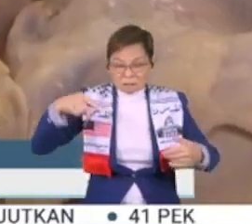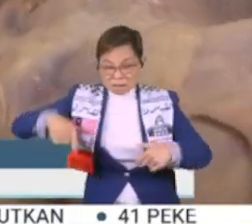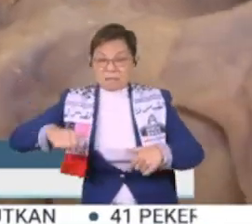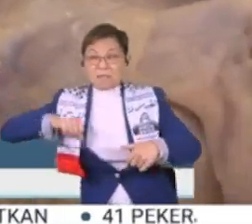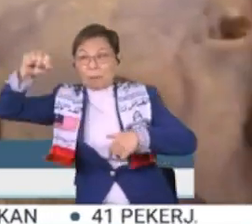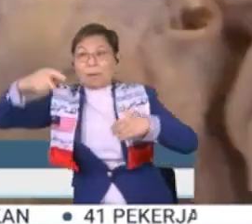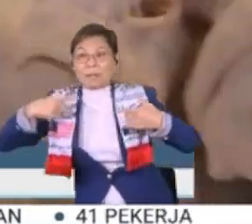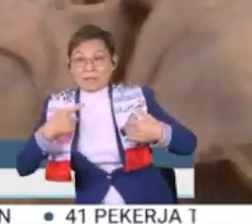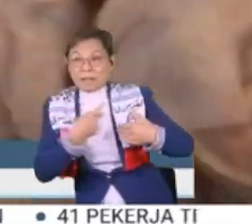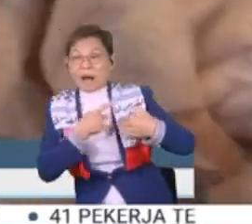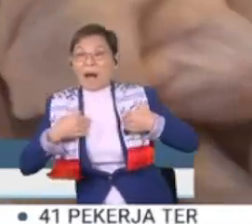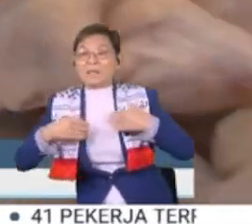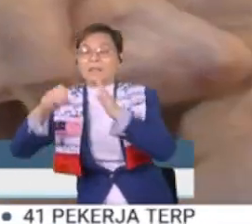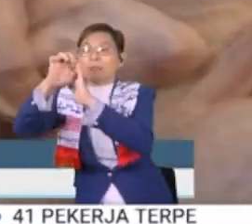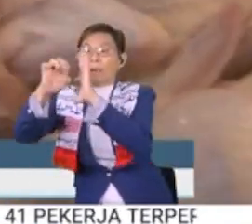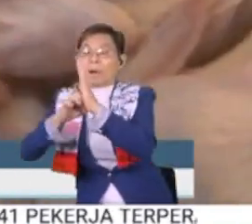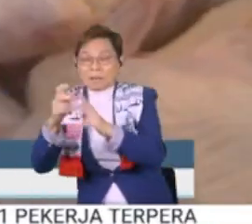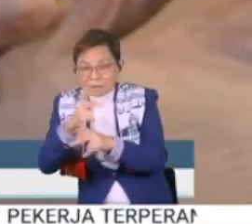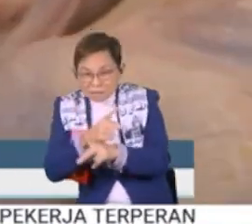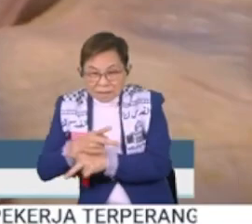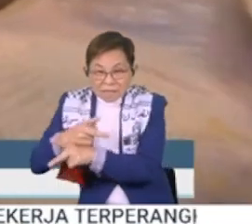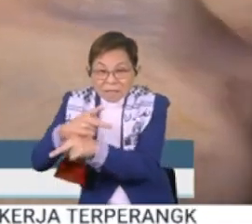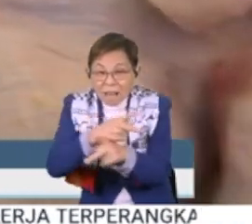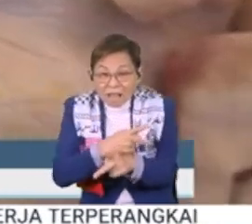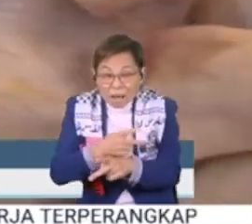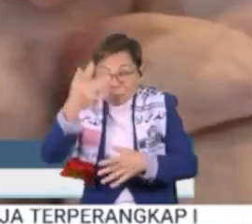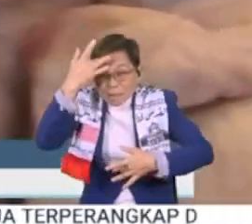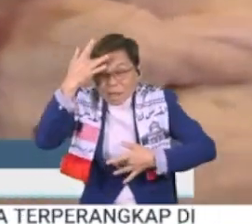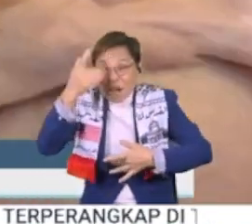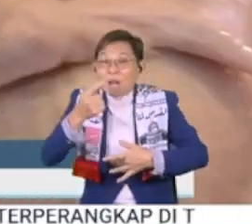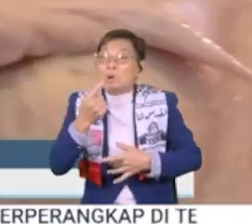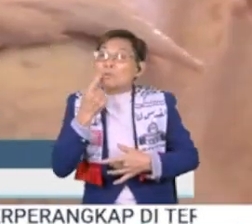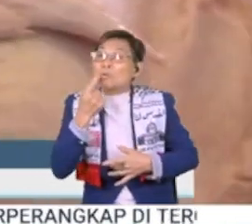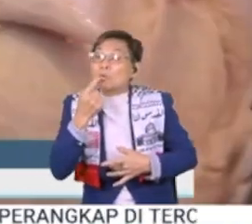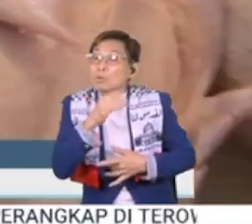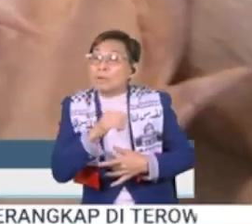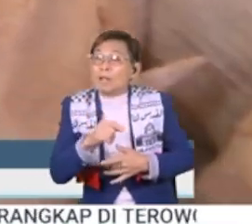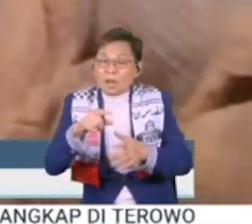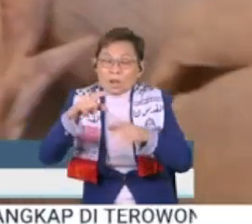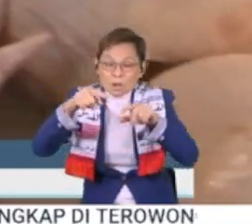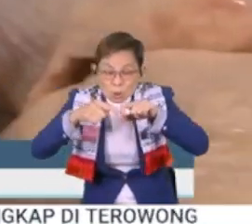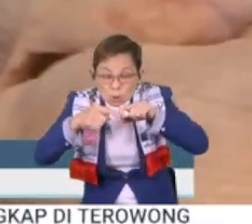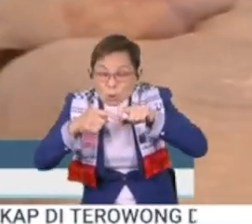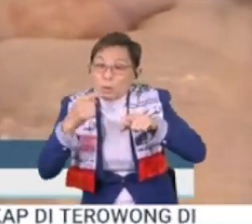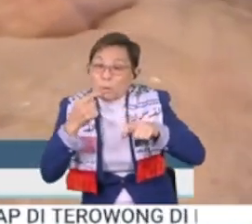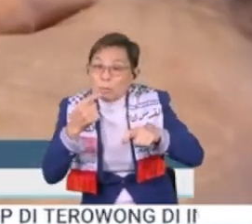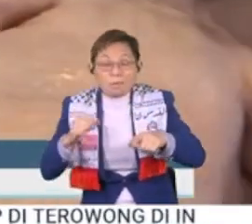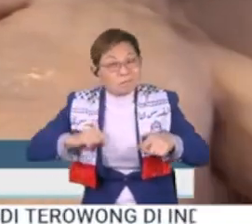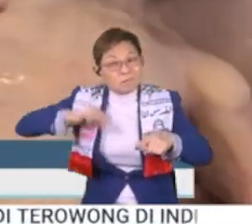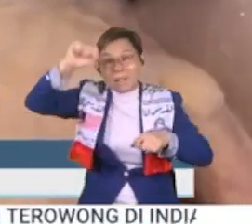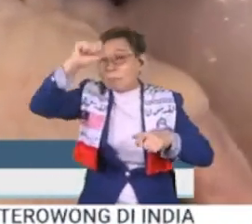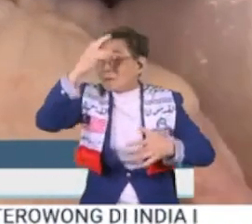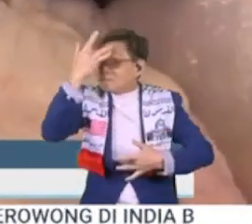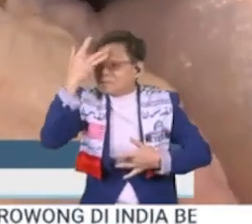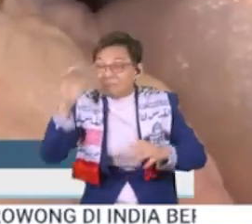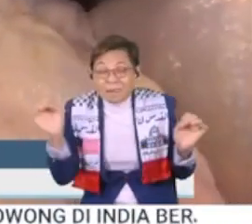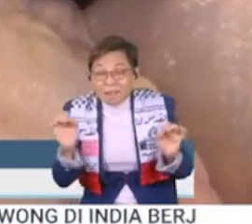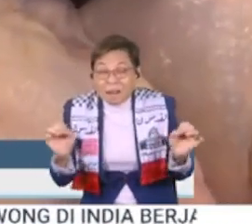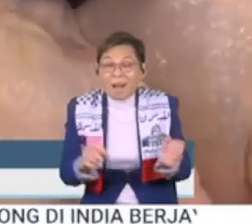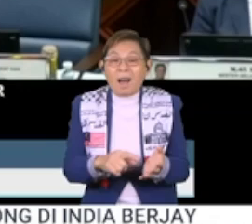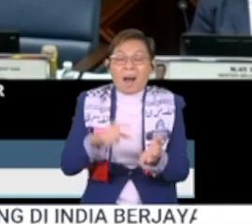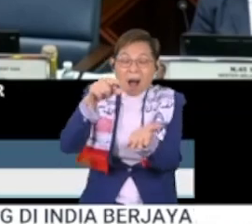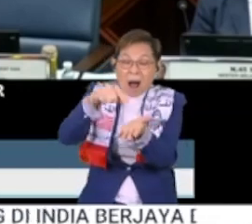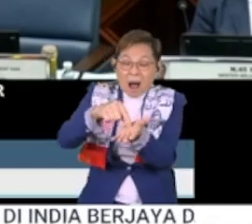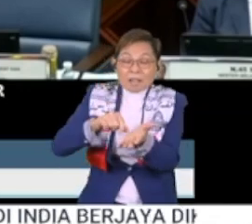sendiri kita menjaga penyakit di Sabah itu iitu kuku dan mulut di Semenanjung ada Penyakit ini di Sabah tidak ada sebab itu ayam di